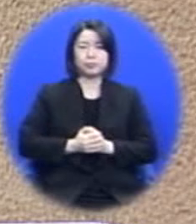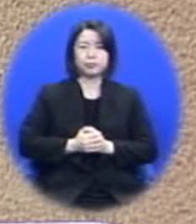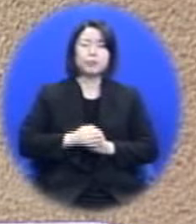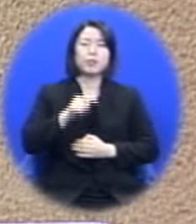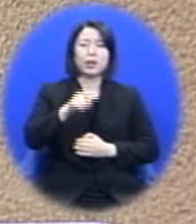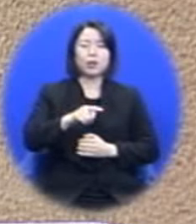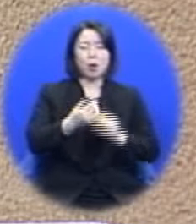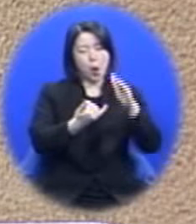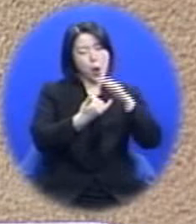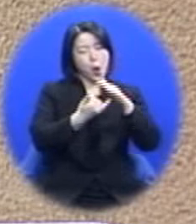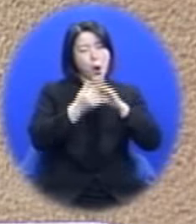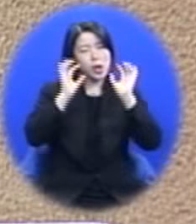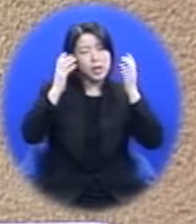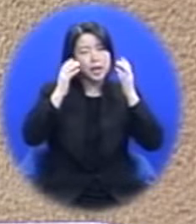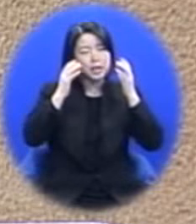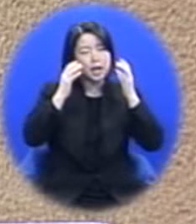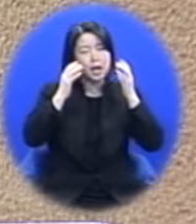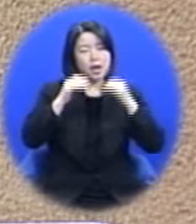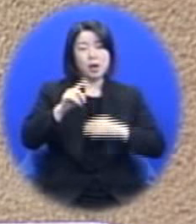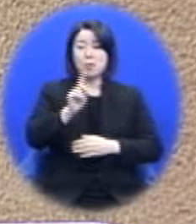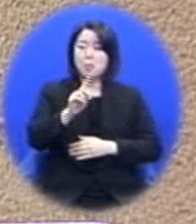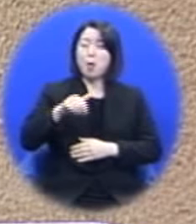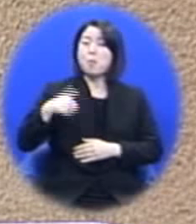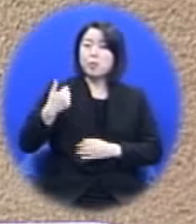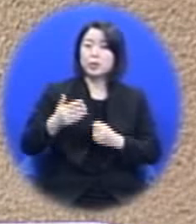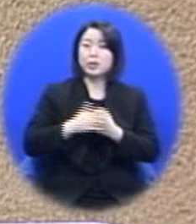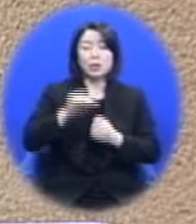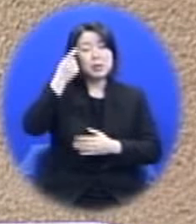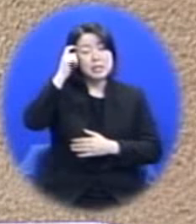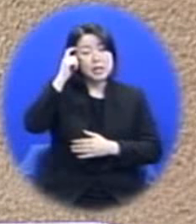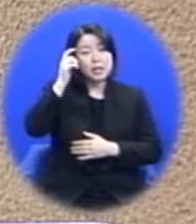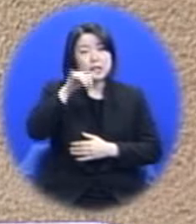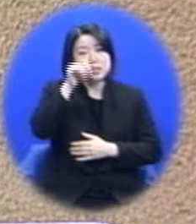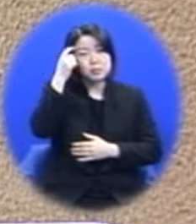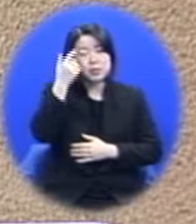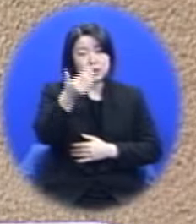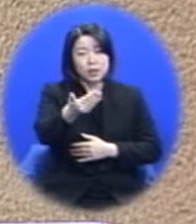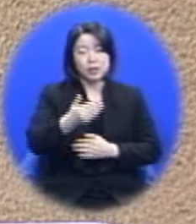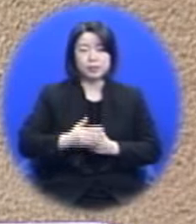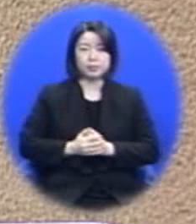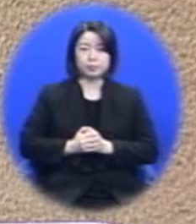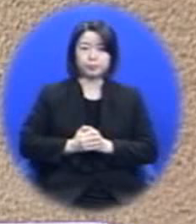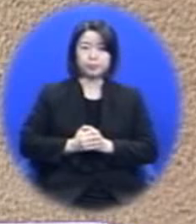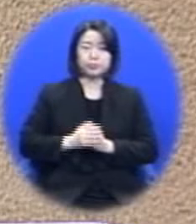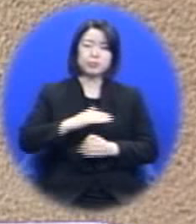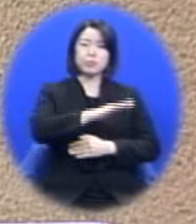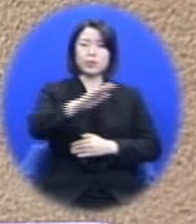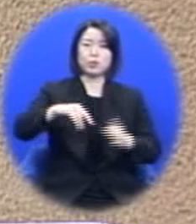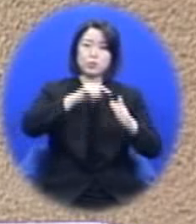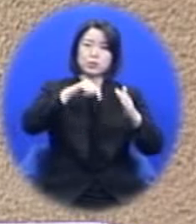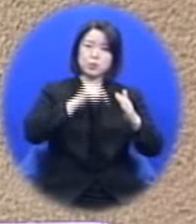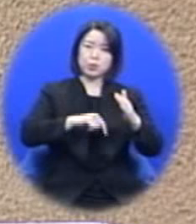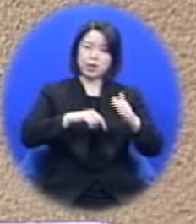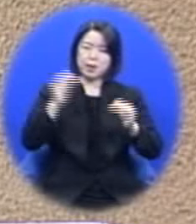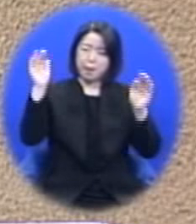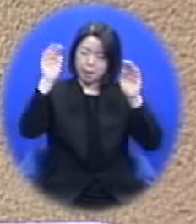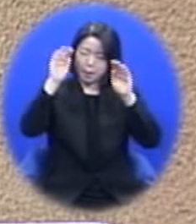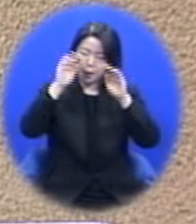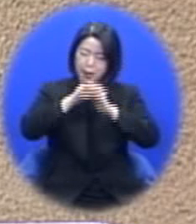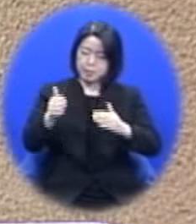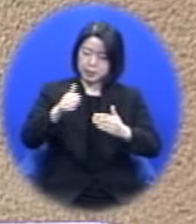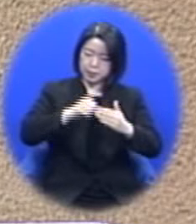그건 그 어린아이가 철이 없어서 그렇게 생각하는 것인가요? 우리 속에 시커먼 게 들어와